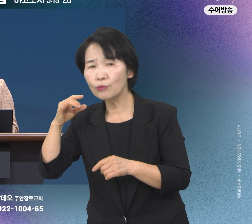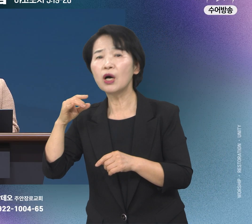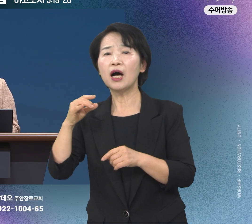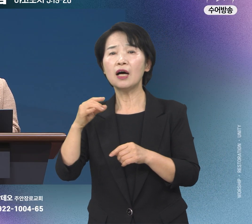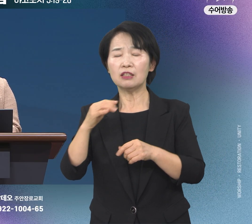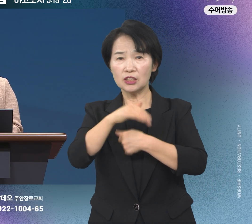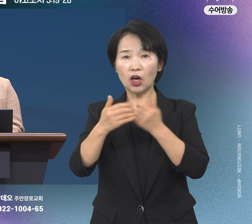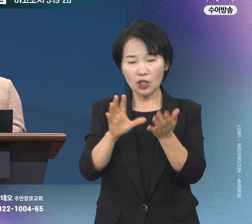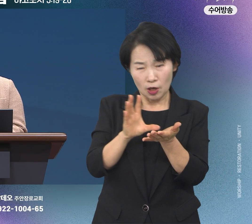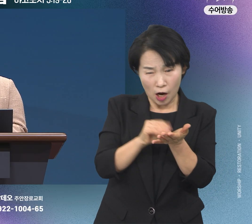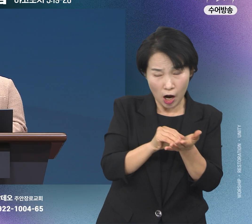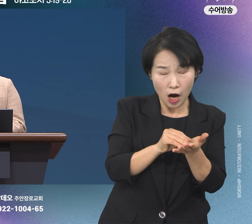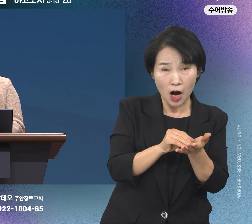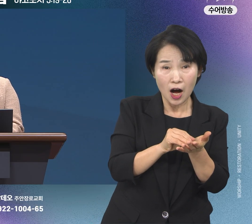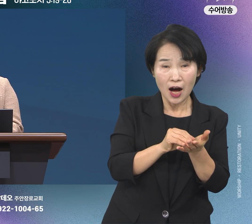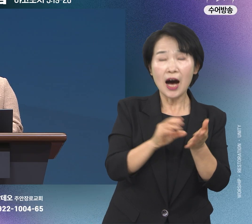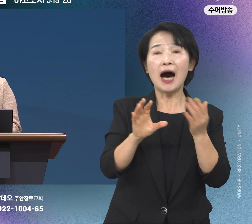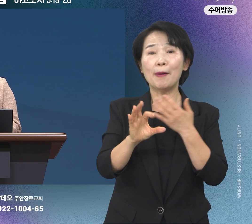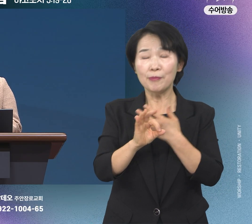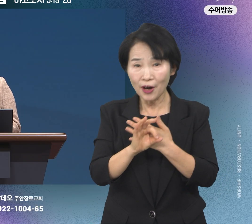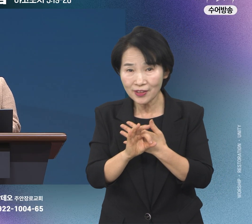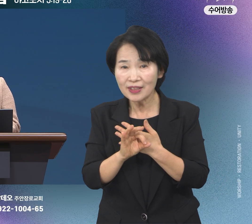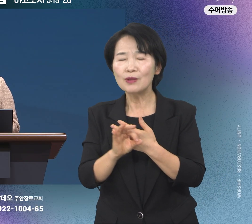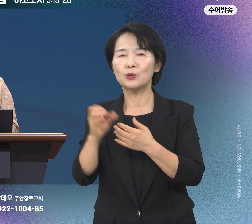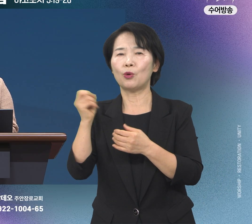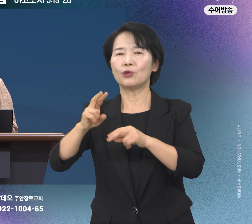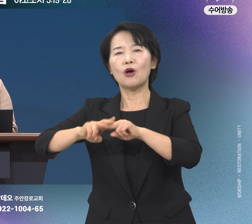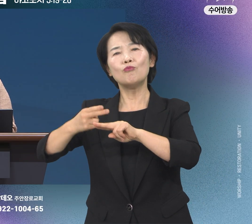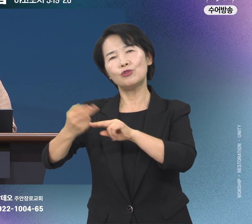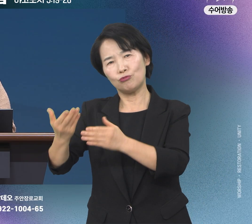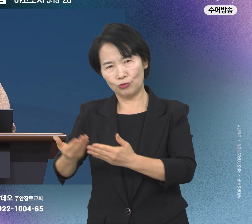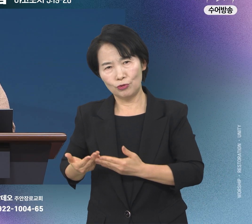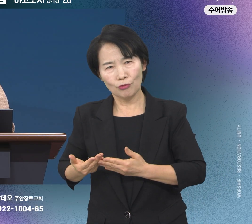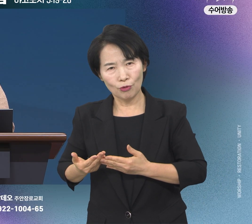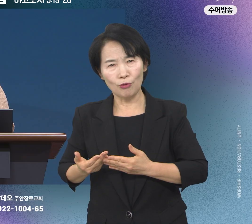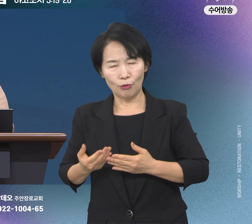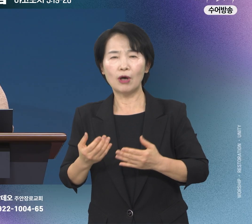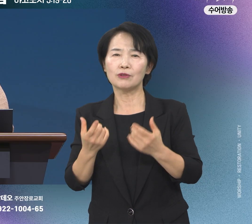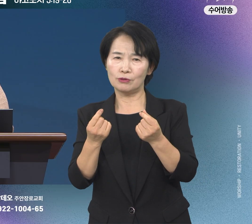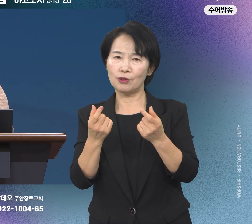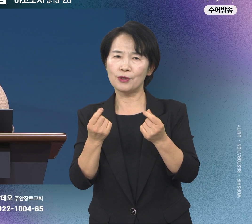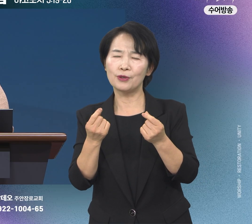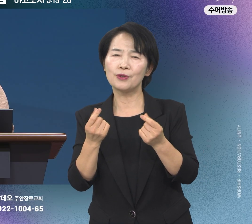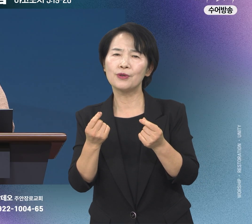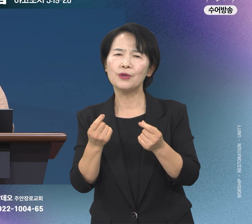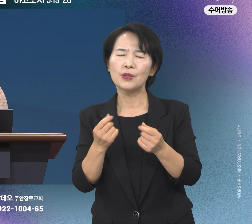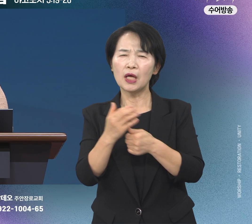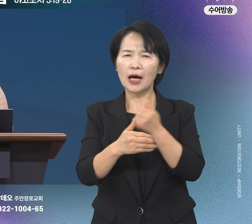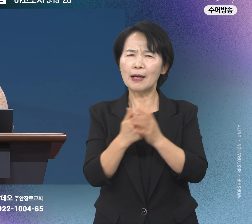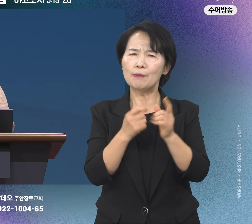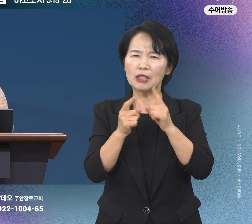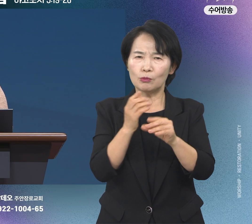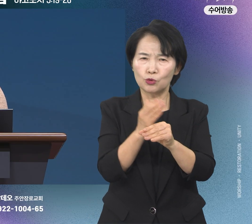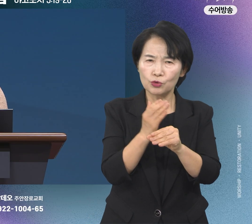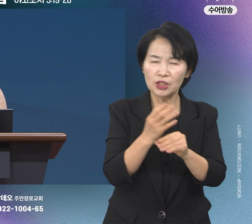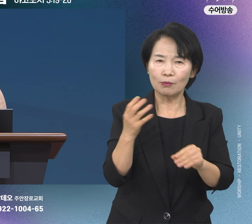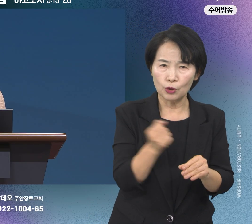물건을 가질 수가 있었어요. 그렇듯 하나님의 말씀을 중심으로 하나님께 먼저 나아가는 그